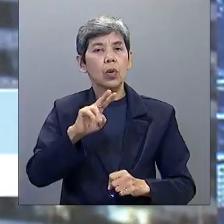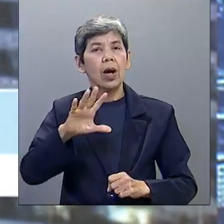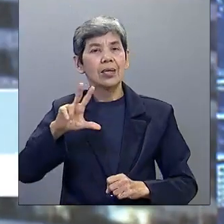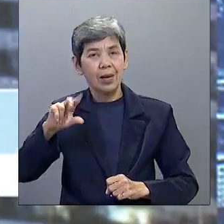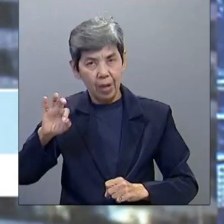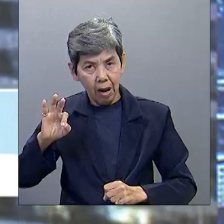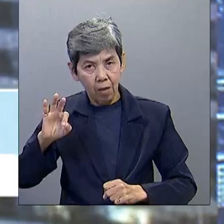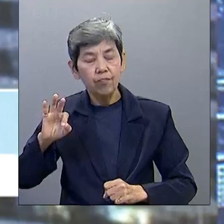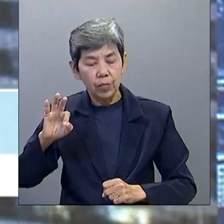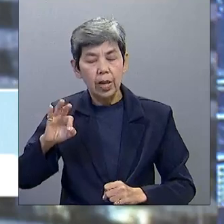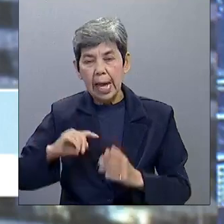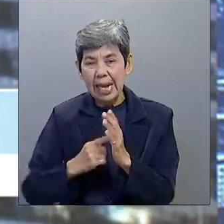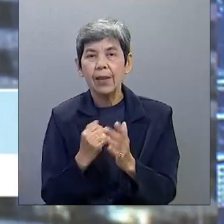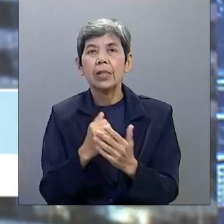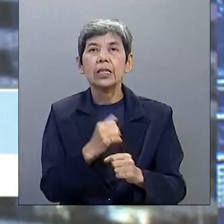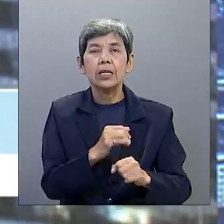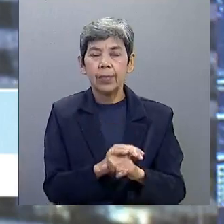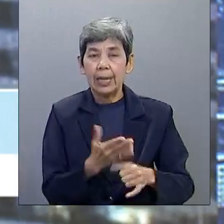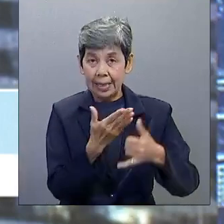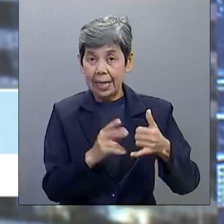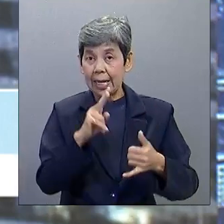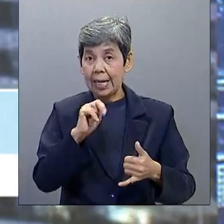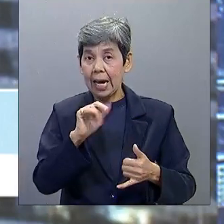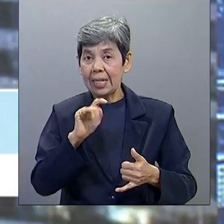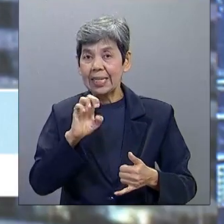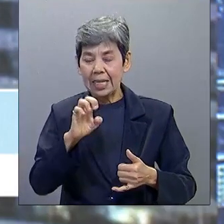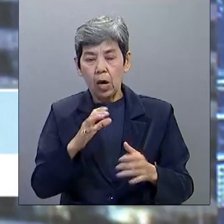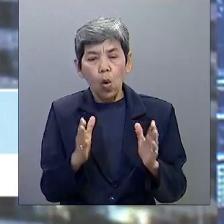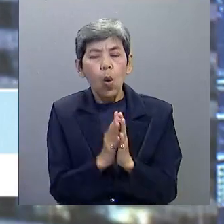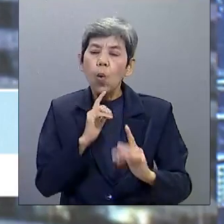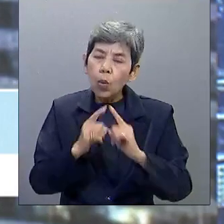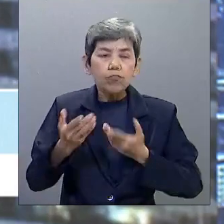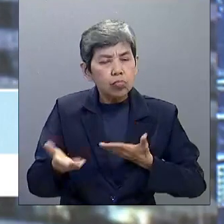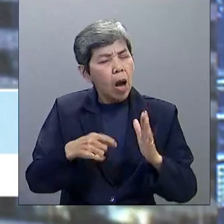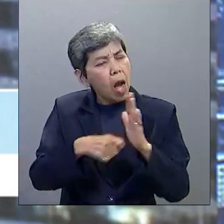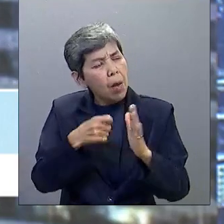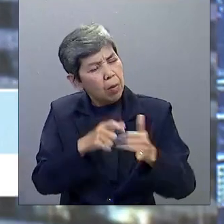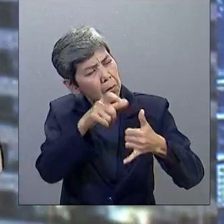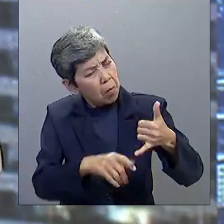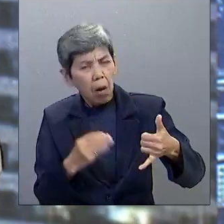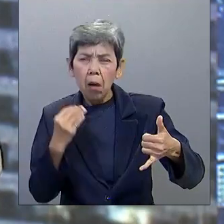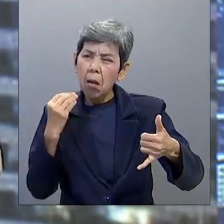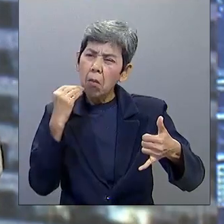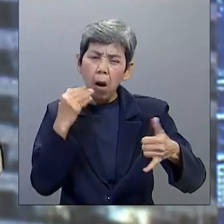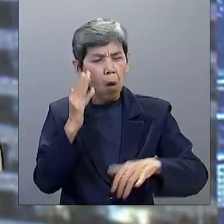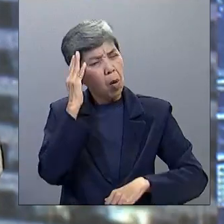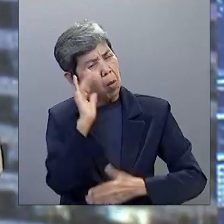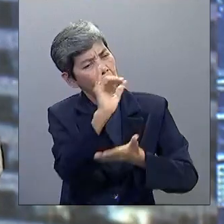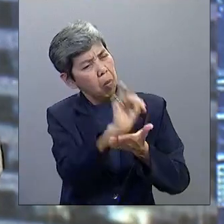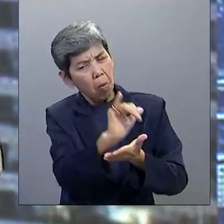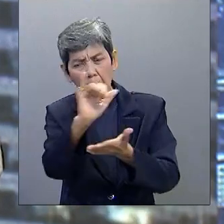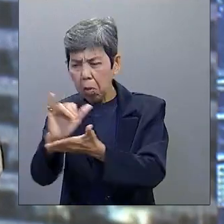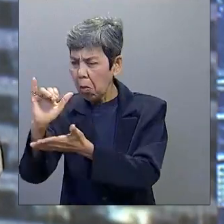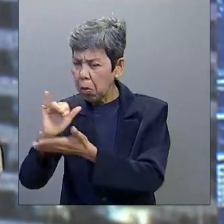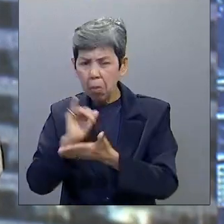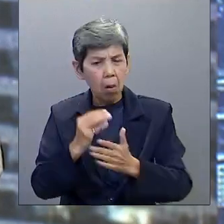ก็คือเริ่มจากคุณณทีสอนวารีอะค่ะแล้วเขาก็จะมาแบบพูดคุยหาสาเหตุของคนทำไมถึงออกมาอยู่ในถนนแล้วก็พบหลากห